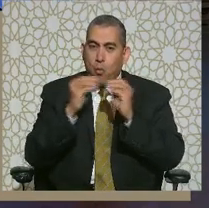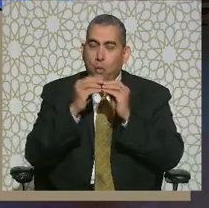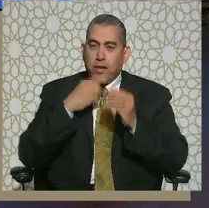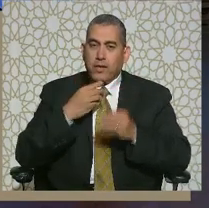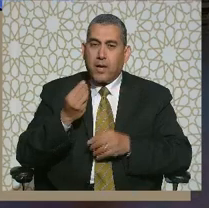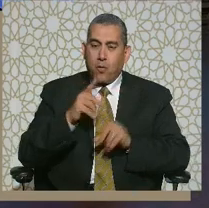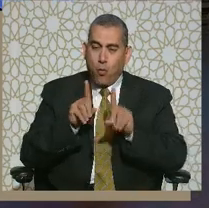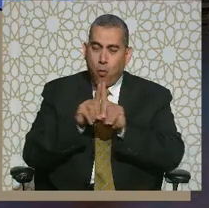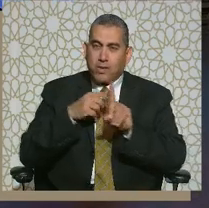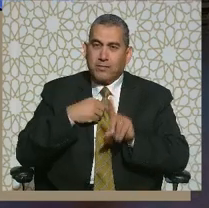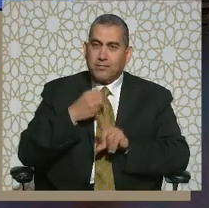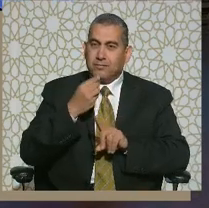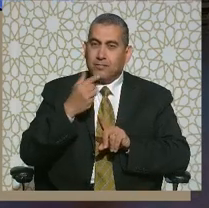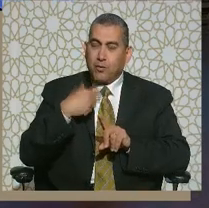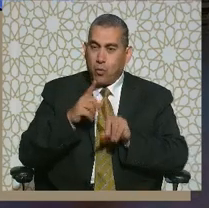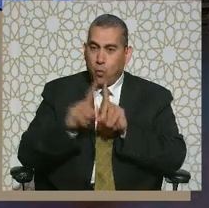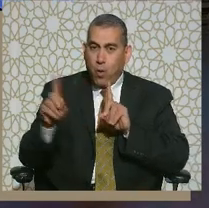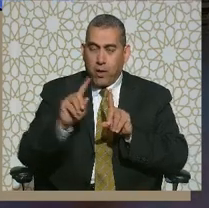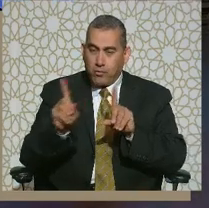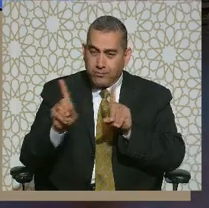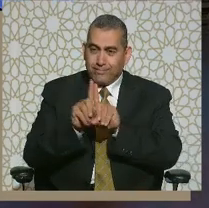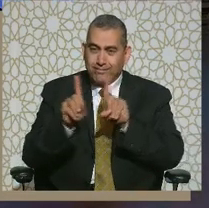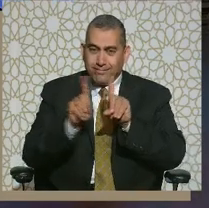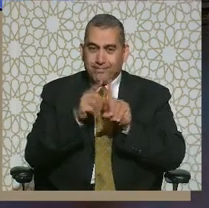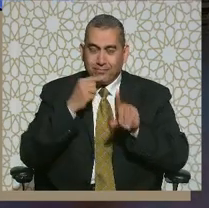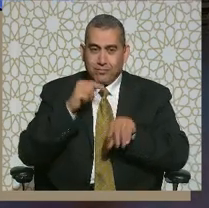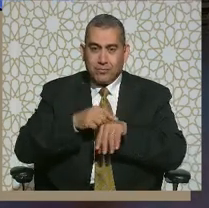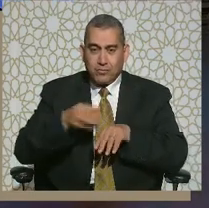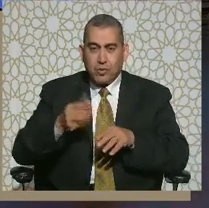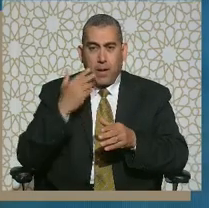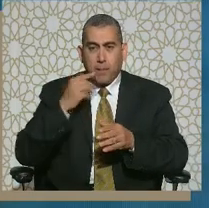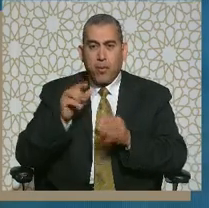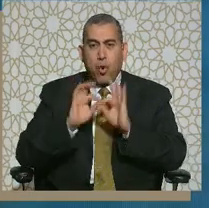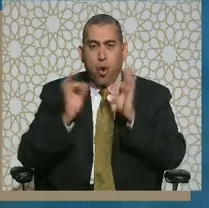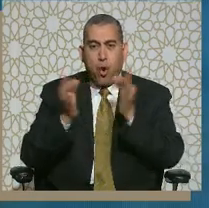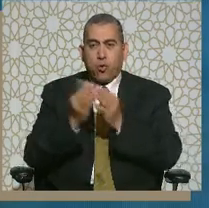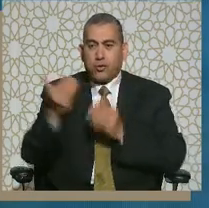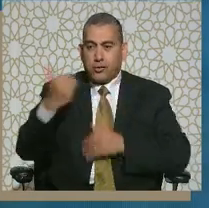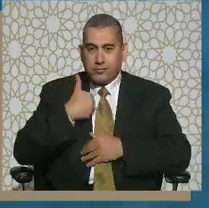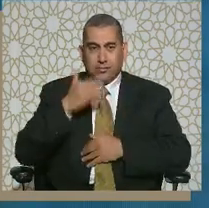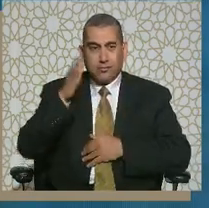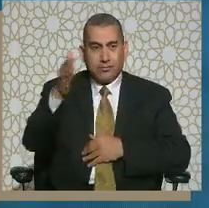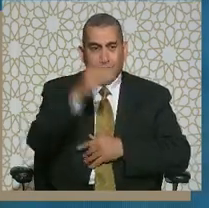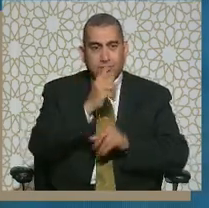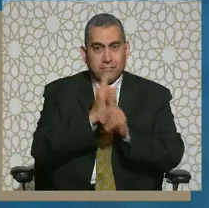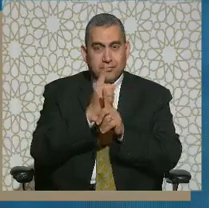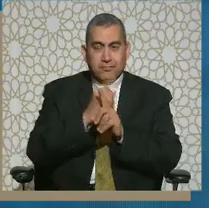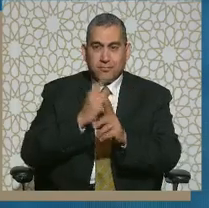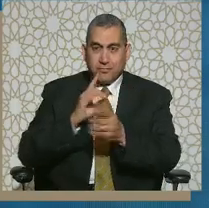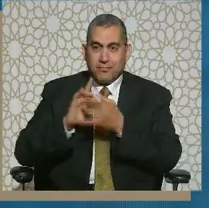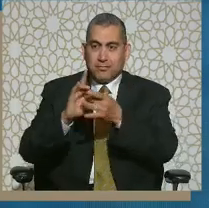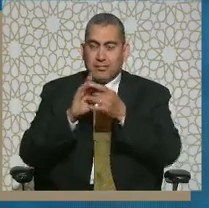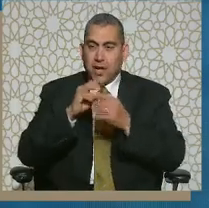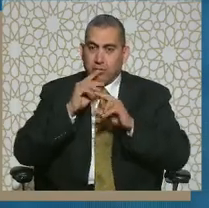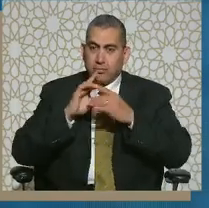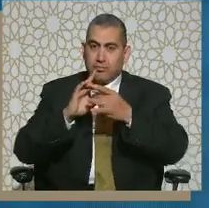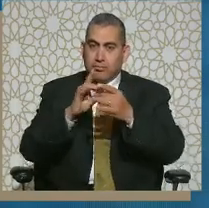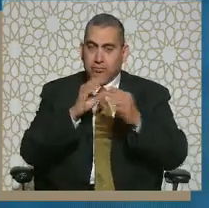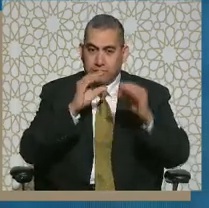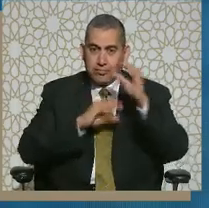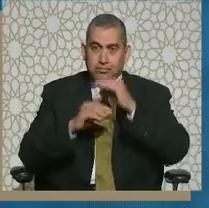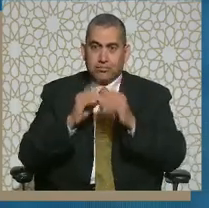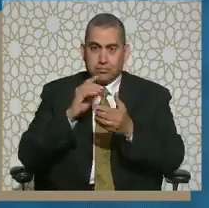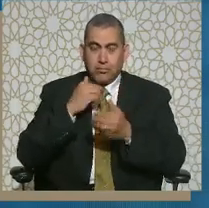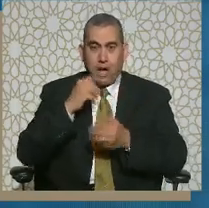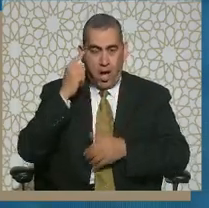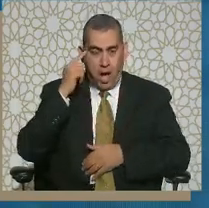انت بتتس محتاجين نرجع للزيارات العائليه زي زمان محتاجين نتقابل نتجمع نتكلم اه انا